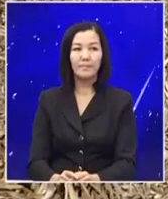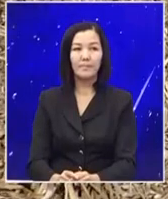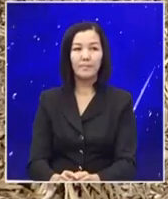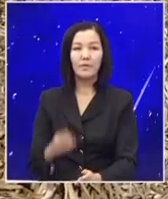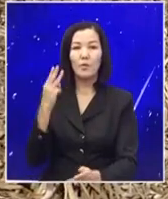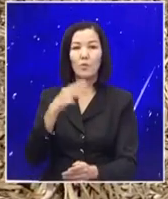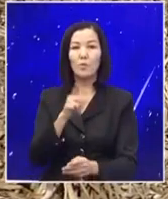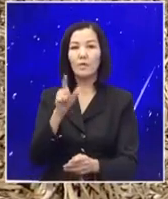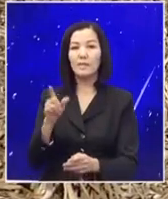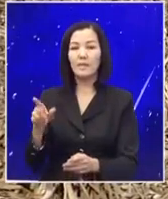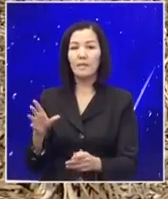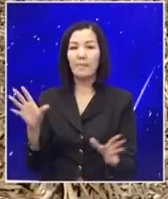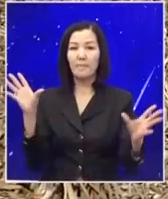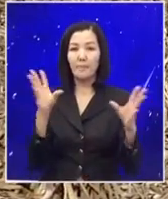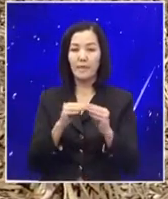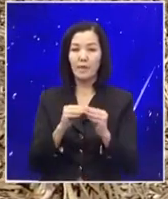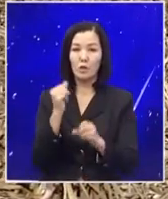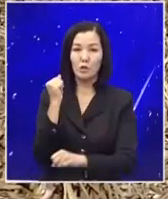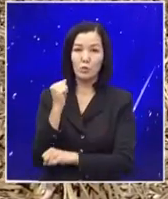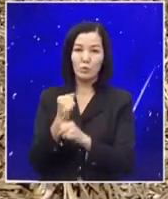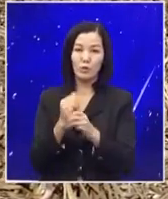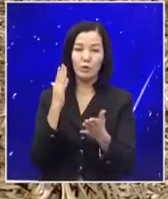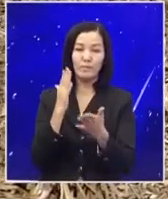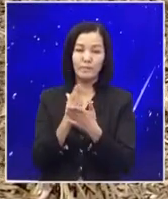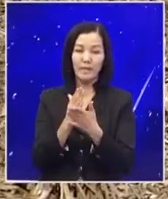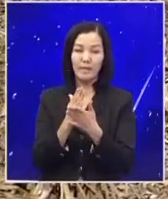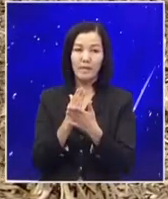30 адам менімен бірге істеп отыр, менімен бірге осы неде.